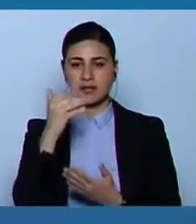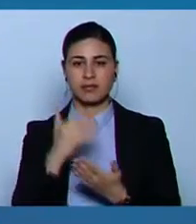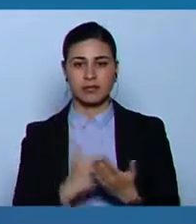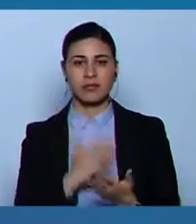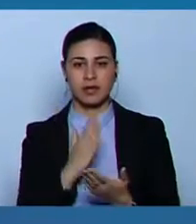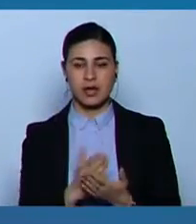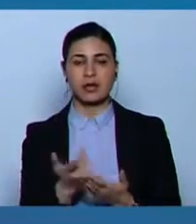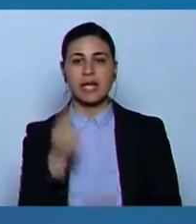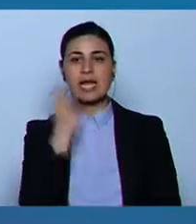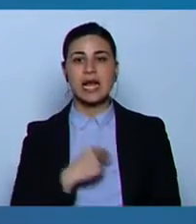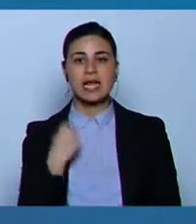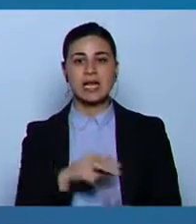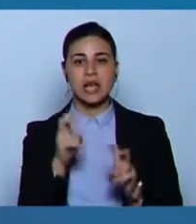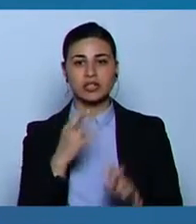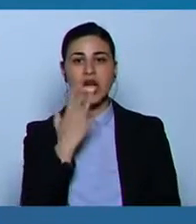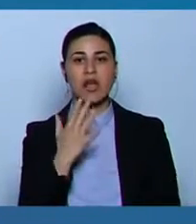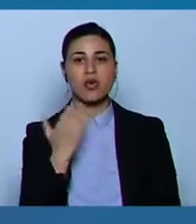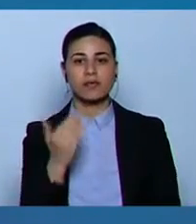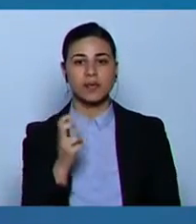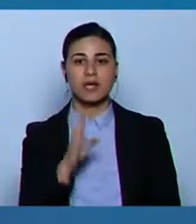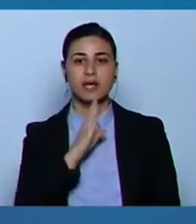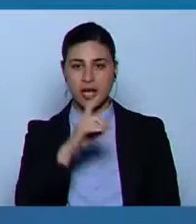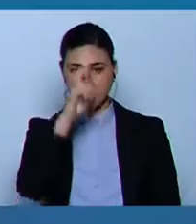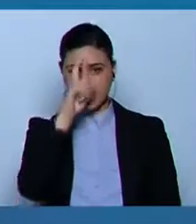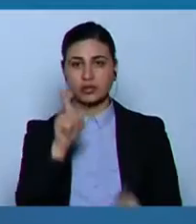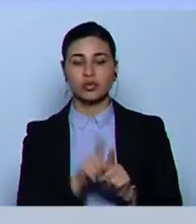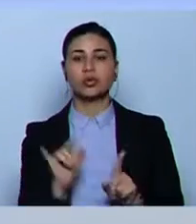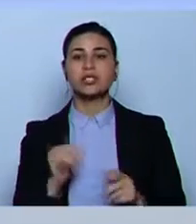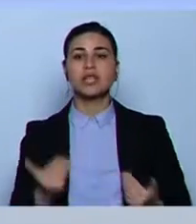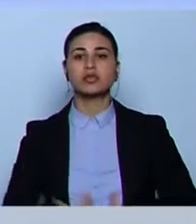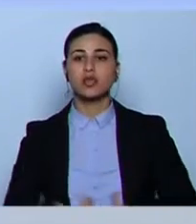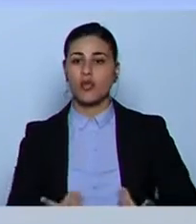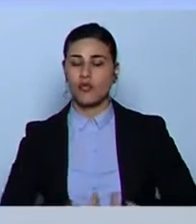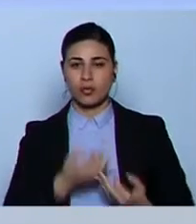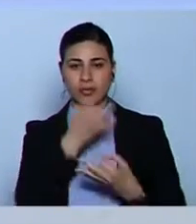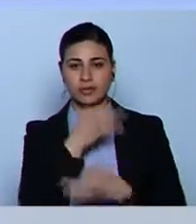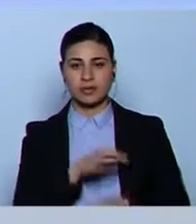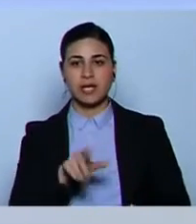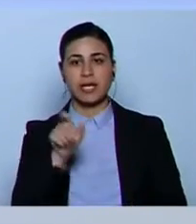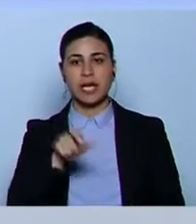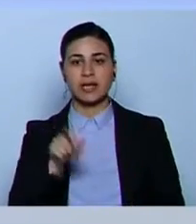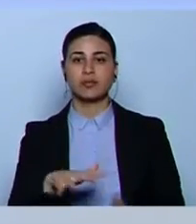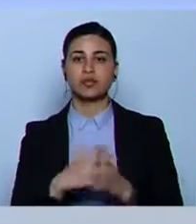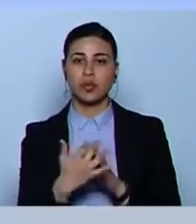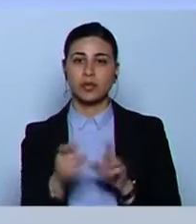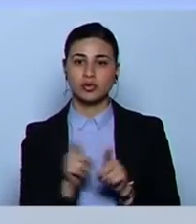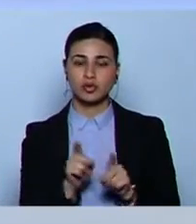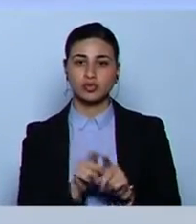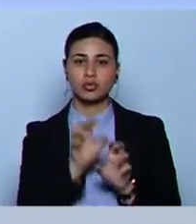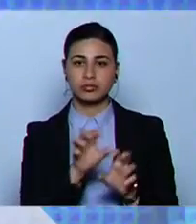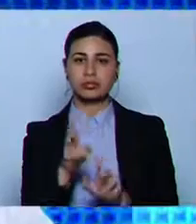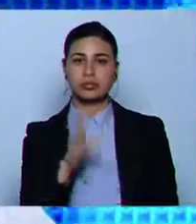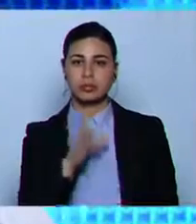ჩამონათვალია რელიგიისა, ეროვნებისა, სქესისა და მათ შორის საცხოვრებელი ადგილისა. მოქალაქები სოფელშიაც ისევე უნდა